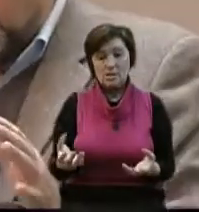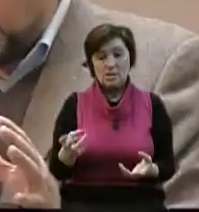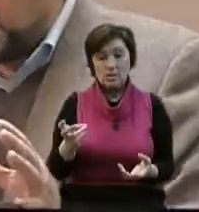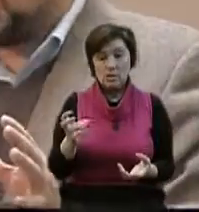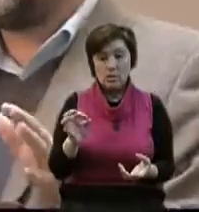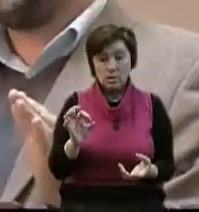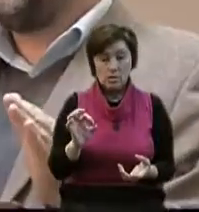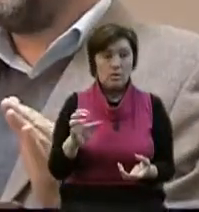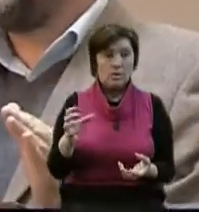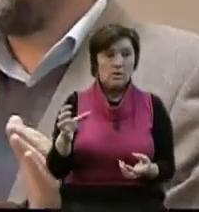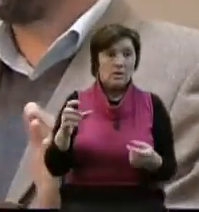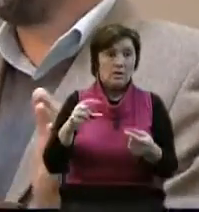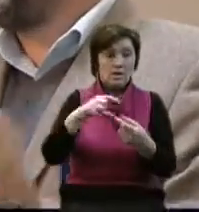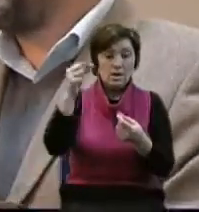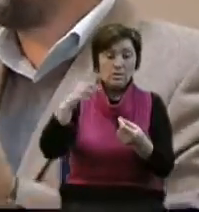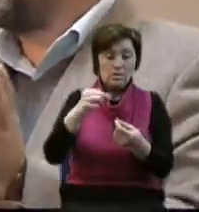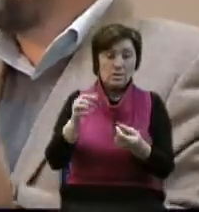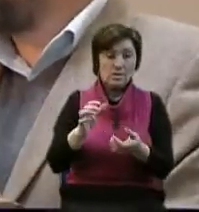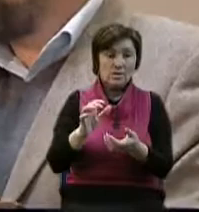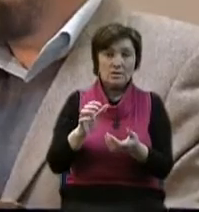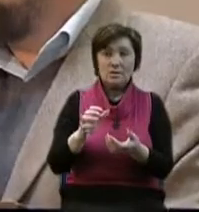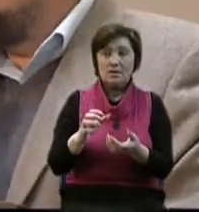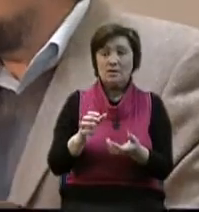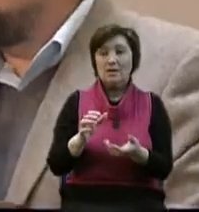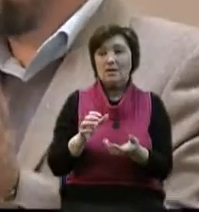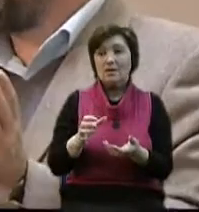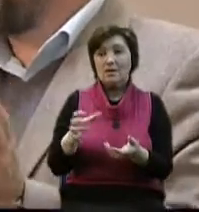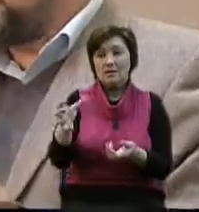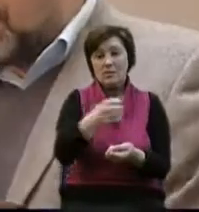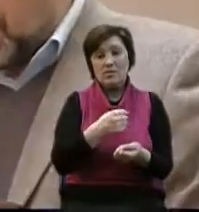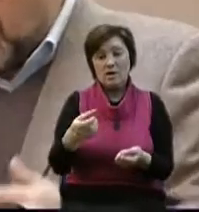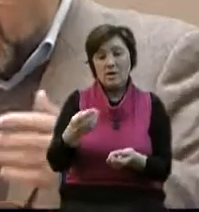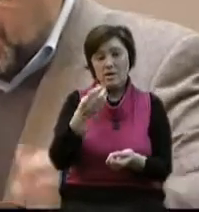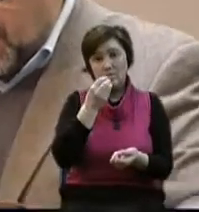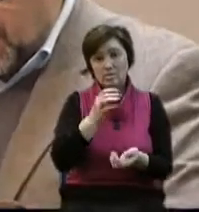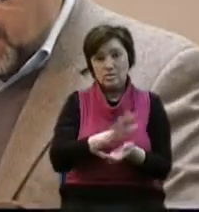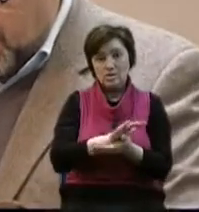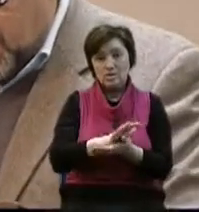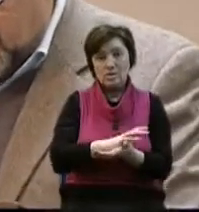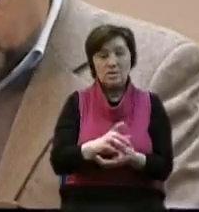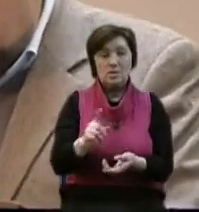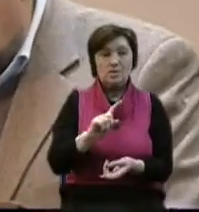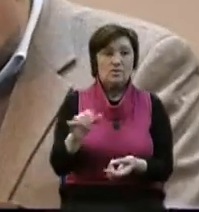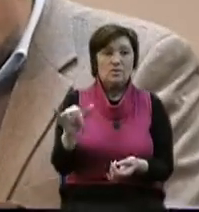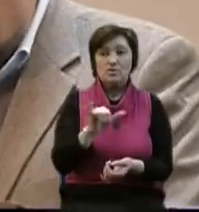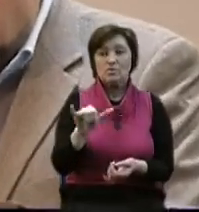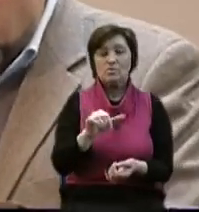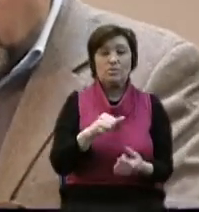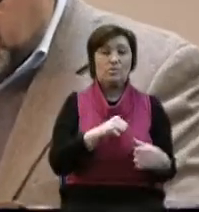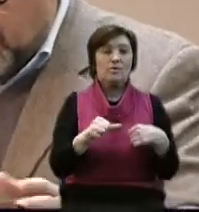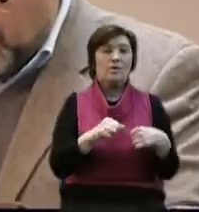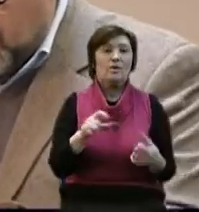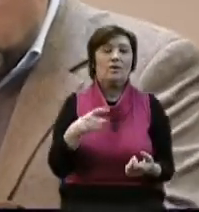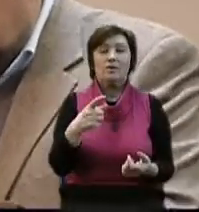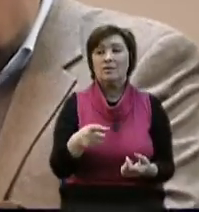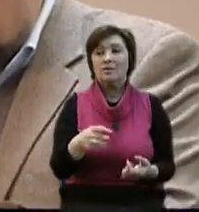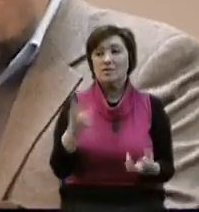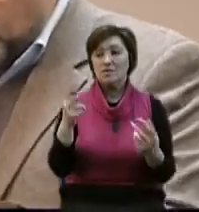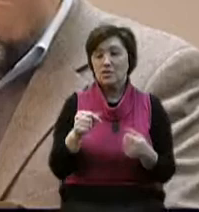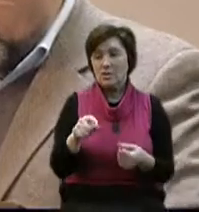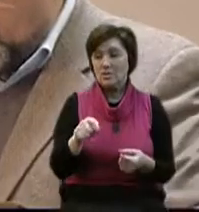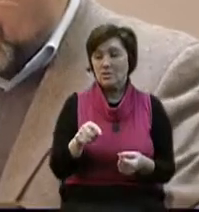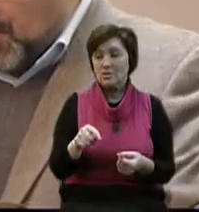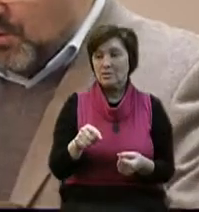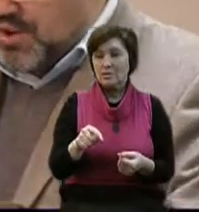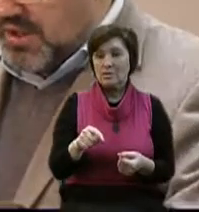они рвали колосья и ели, то есть занимались молодьбой, работали то, что являлось грехом. фарисеи, увидев это,